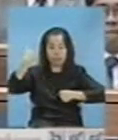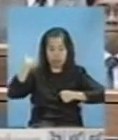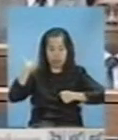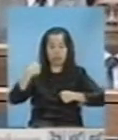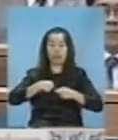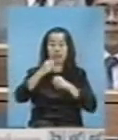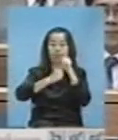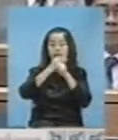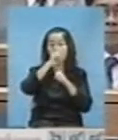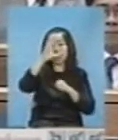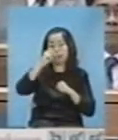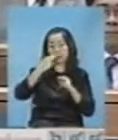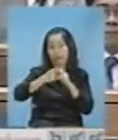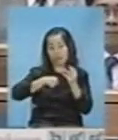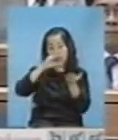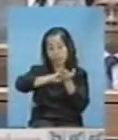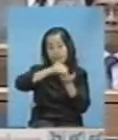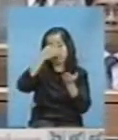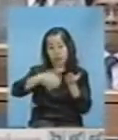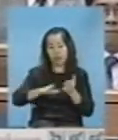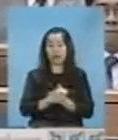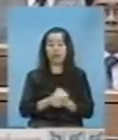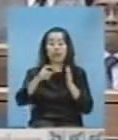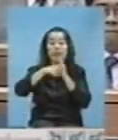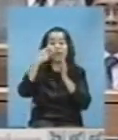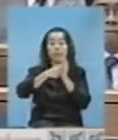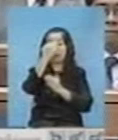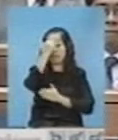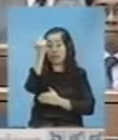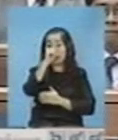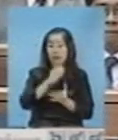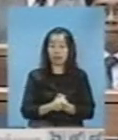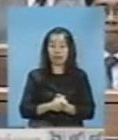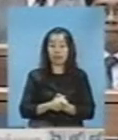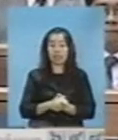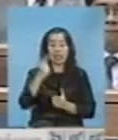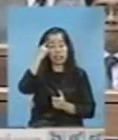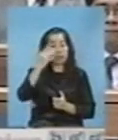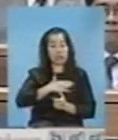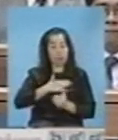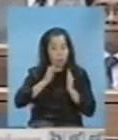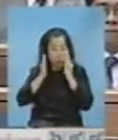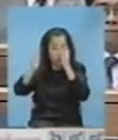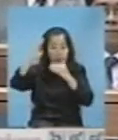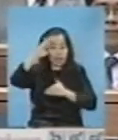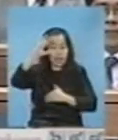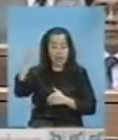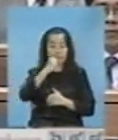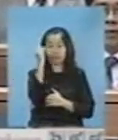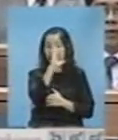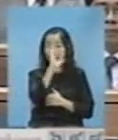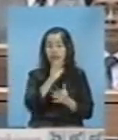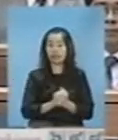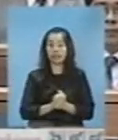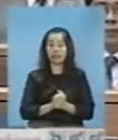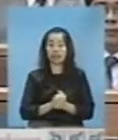ฉบับปี2550เหตุผลไม่ใช่เพราะกระผมฝักใฝ่เผด็จการ